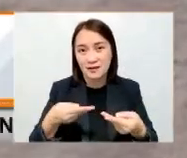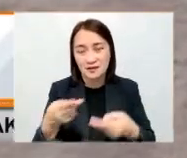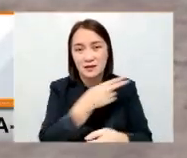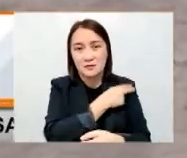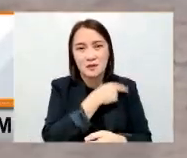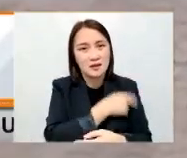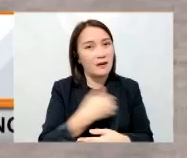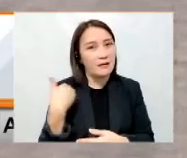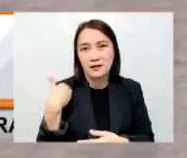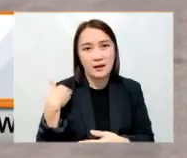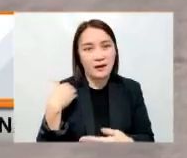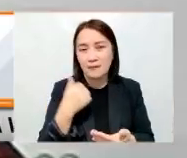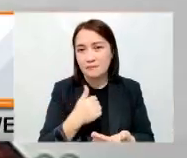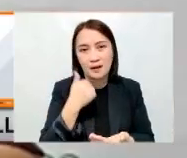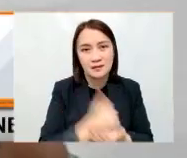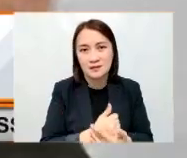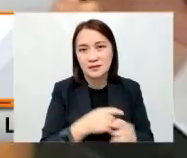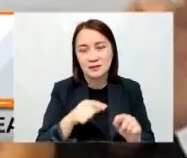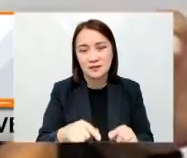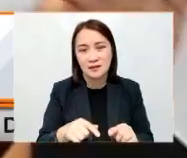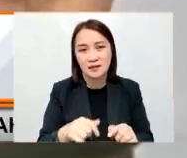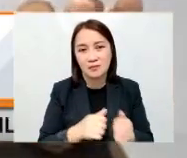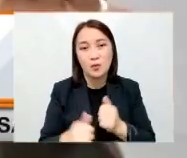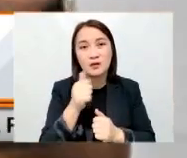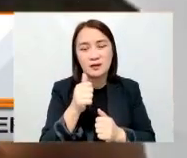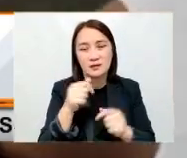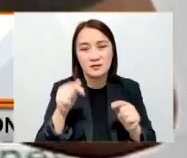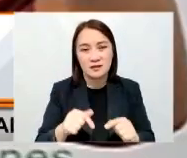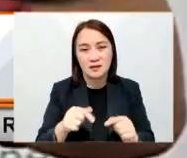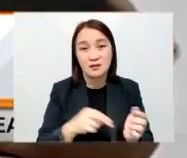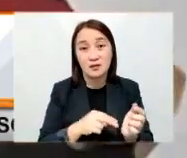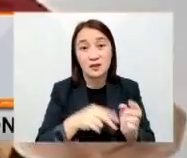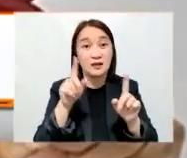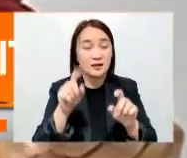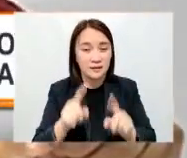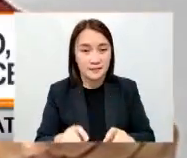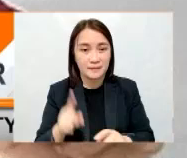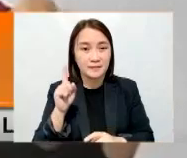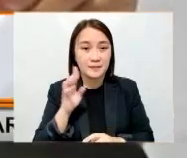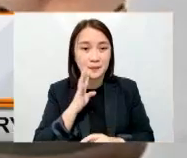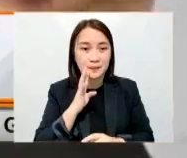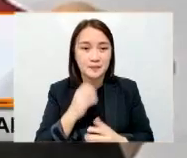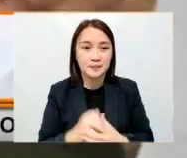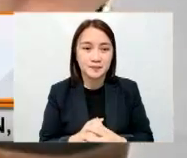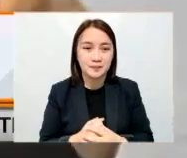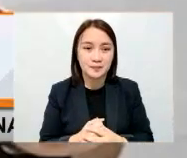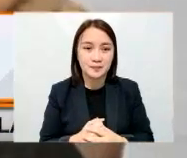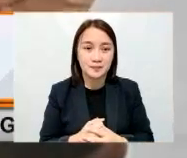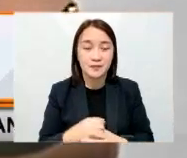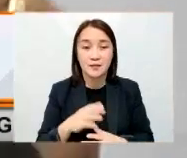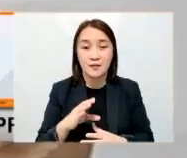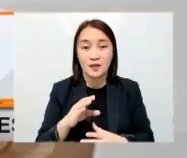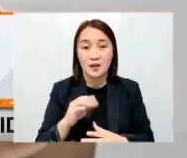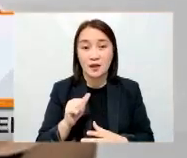reviewees sa review center ng nurse advocate na si Carl Balita. Ang hope natin, palibasa na doon ka na sa ospital na yon, government,